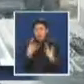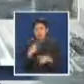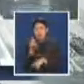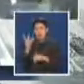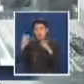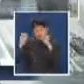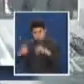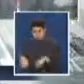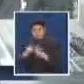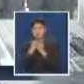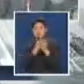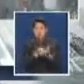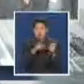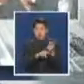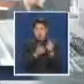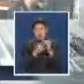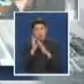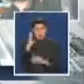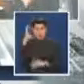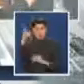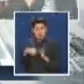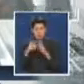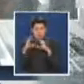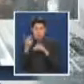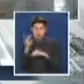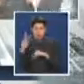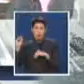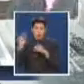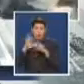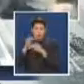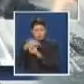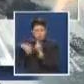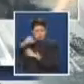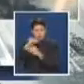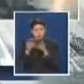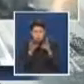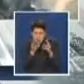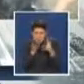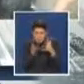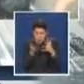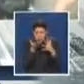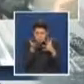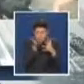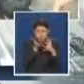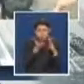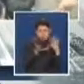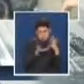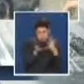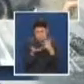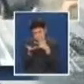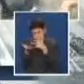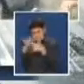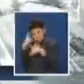ในเมืองอะไรต่างๆเนี่ยก็จะเข้าครม.เศรษฐกิจในวันพรุ่งนี้นะครับคือลำดับขั้นตอนและรูปแบบเนี่ยมันจะต่างกันในแต่ละช่วงนะครับซึ่